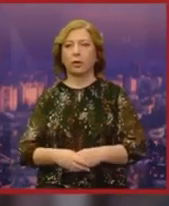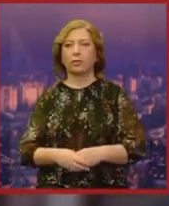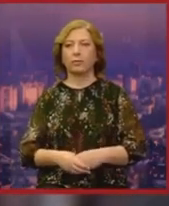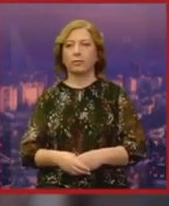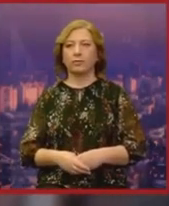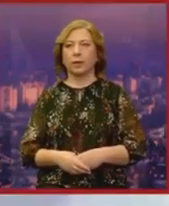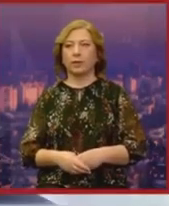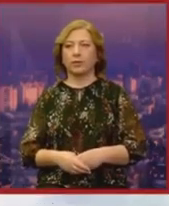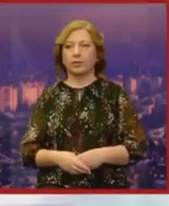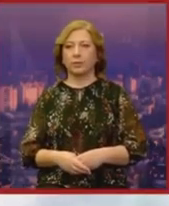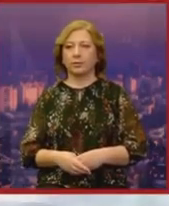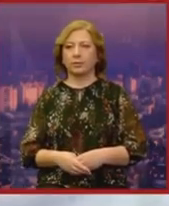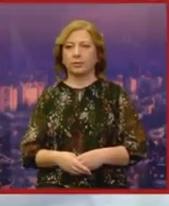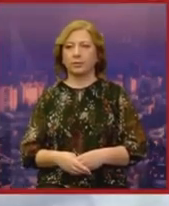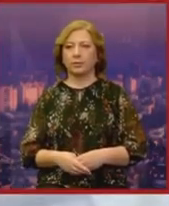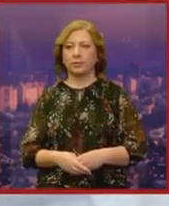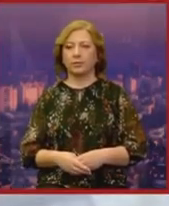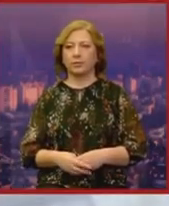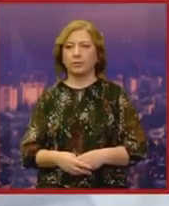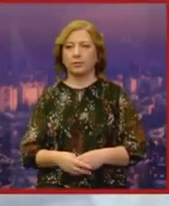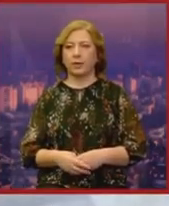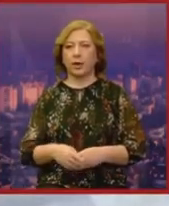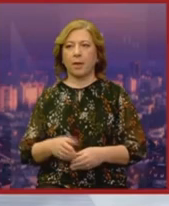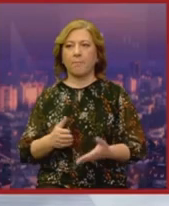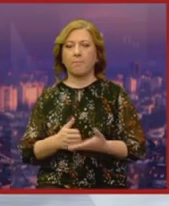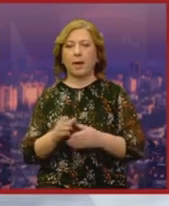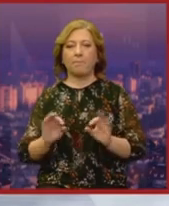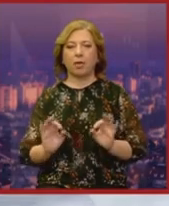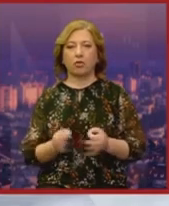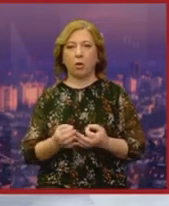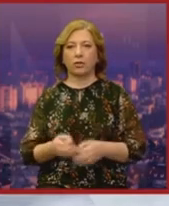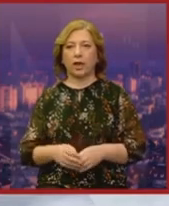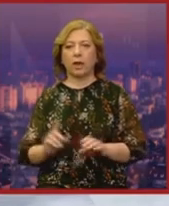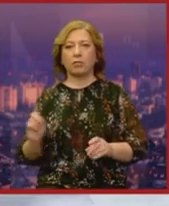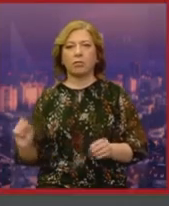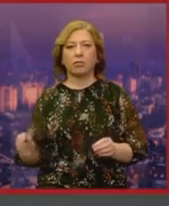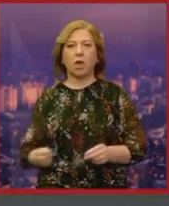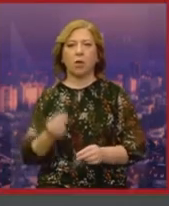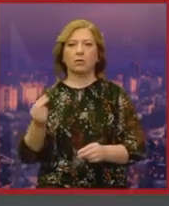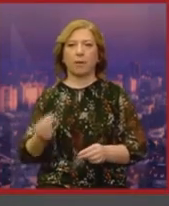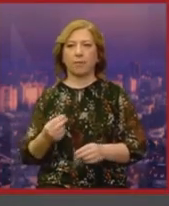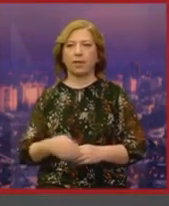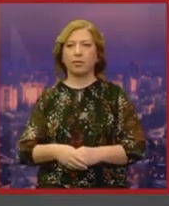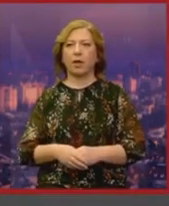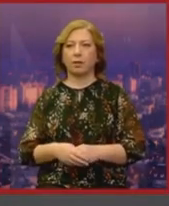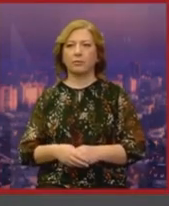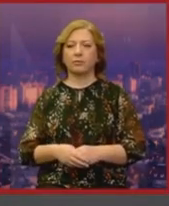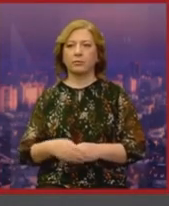prin vitalitatea pe care o aduce în clasă, prin metodele deosebite pe care